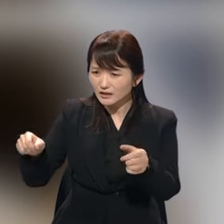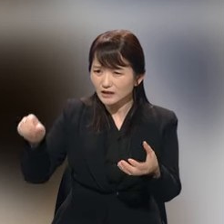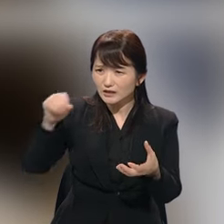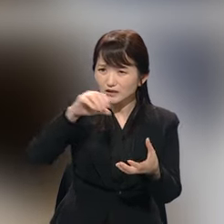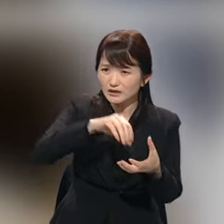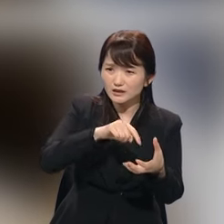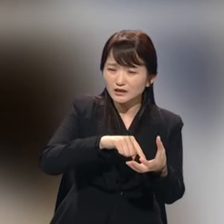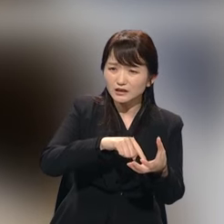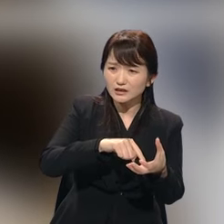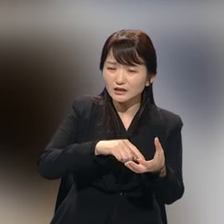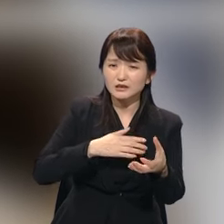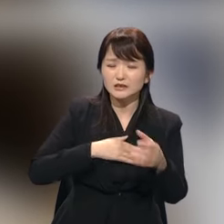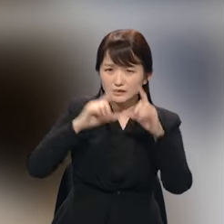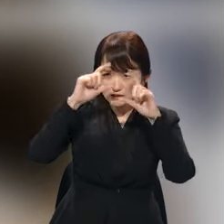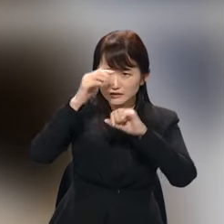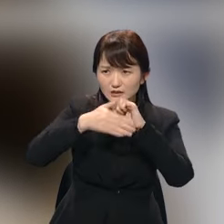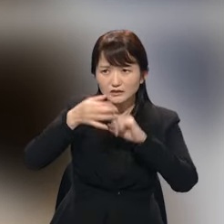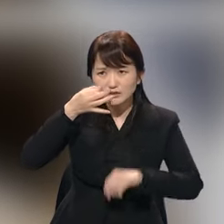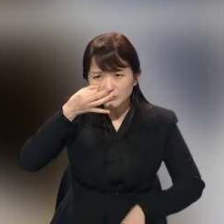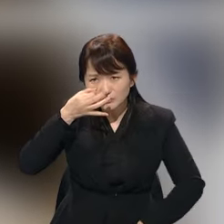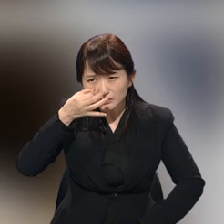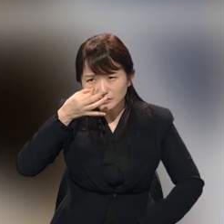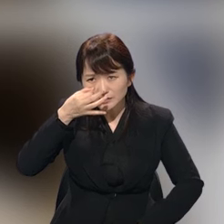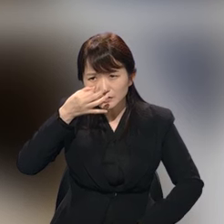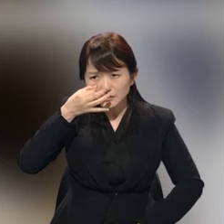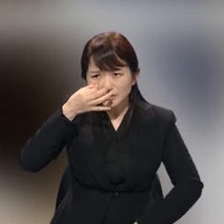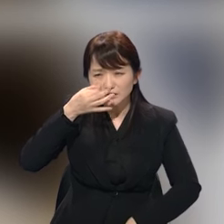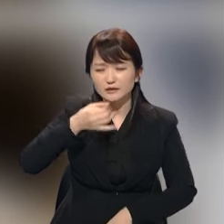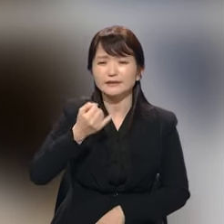사진을 제가 보내드릴게요. 아, 괜찮습니다. 죄송합니다.